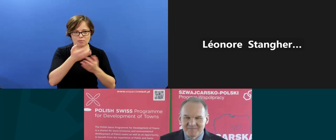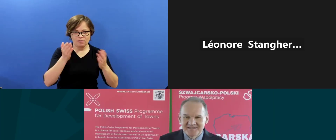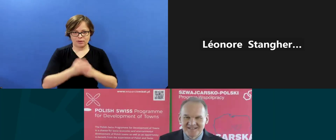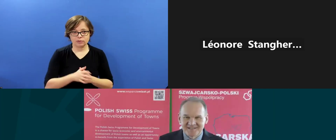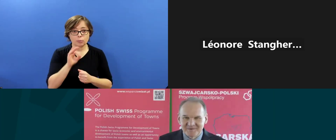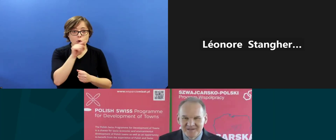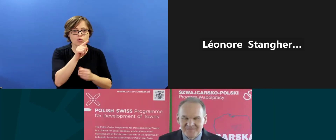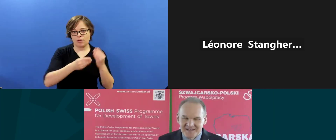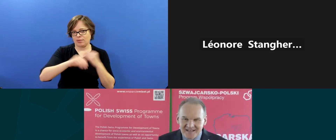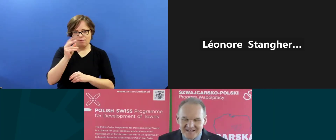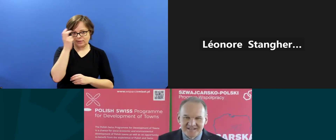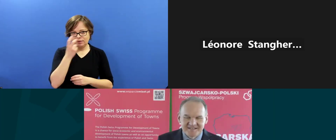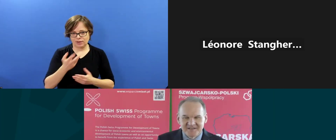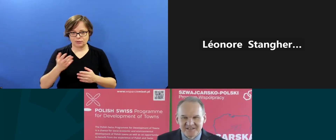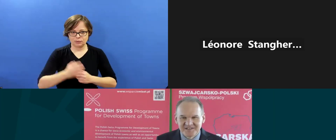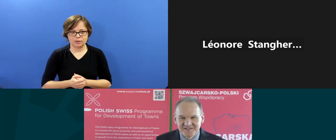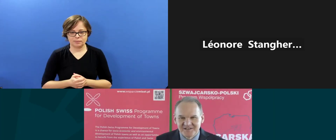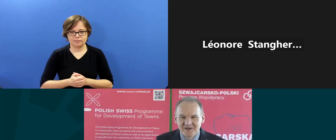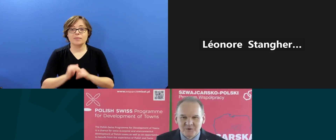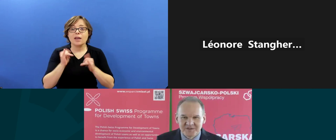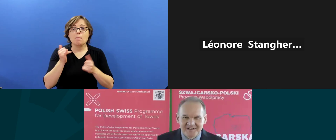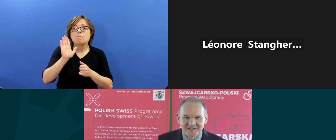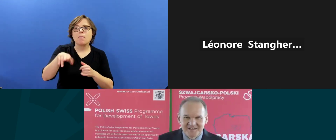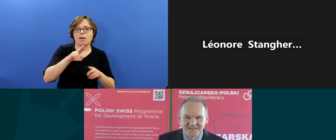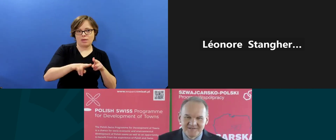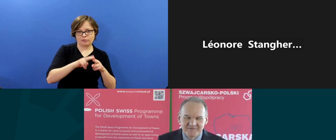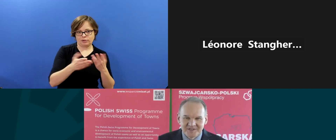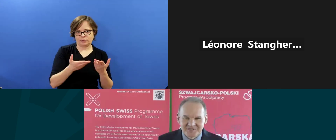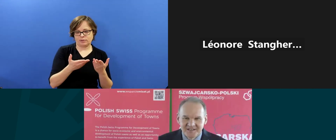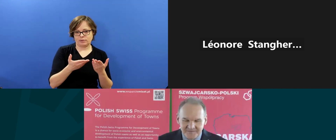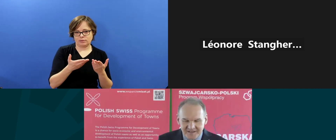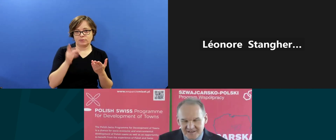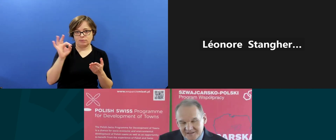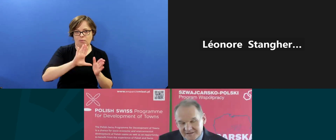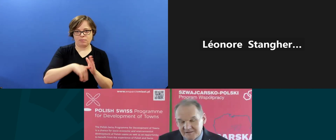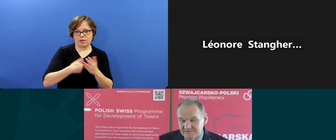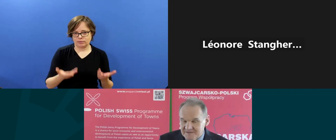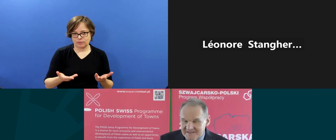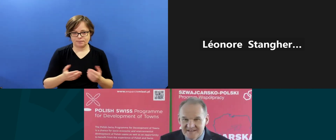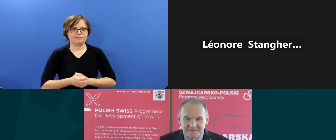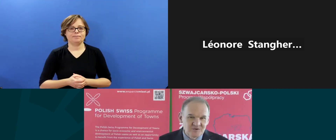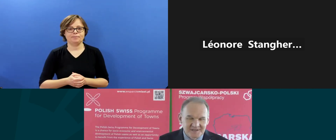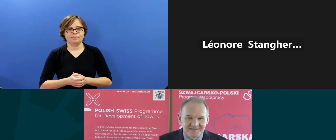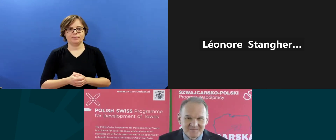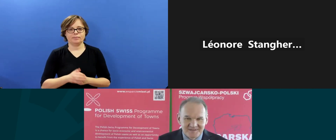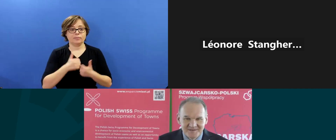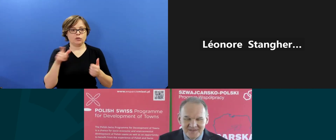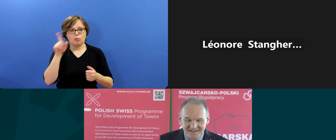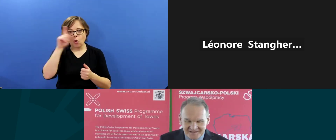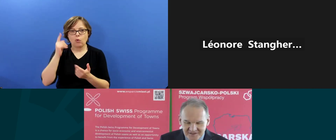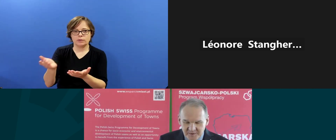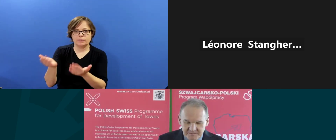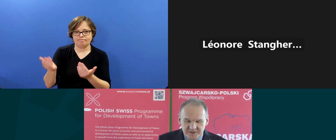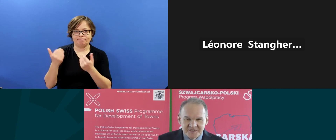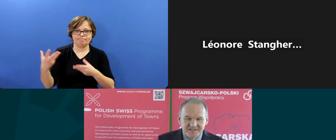co nas najbardziej interesuje. Jaki zestaw narzędzi używacie w mieście do wzmacniania procesu partycypacji.